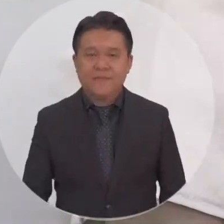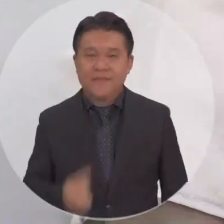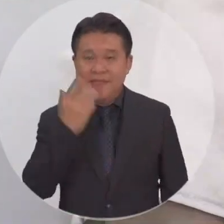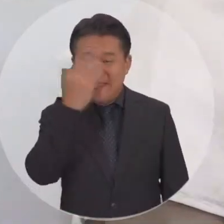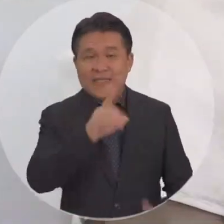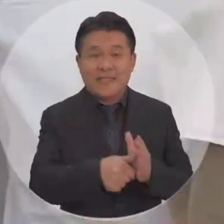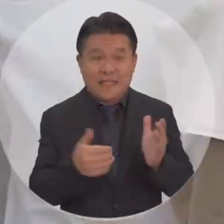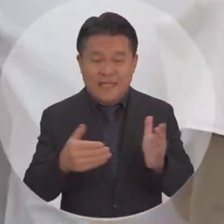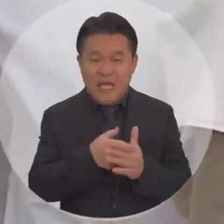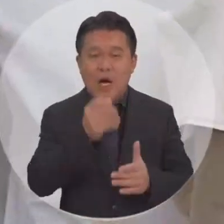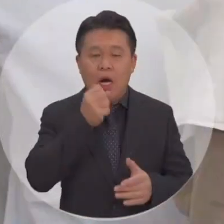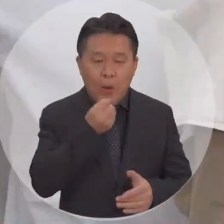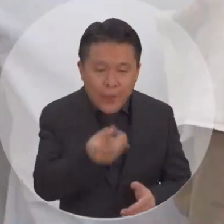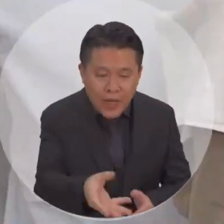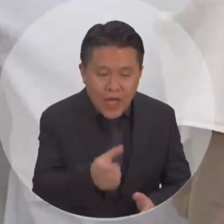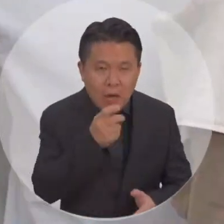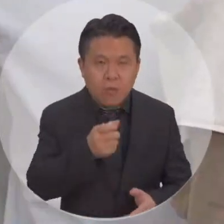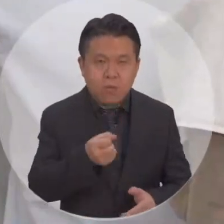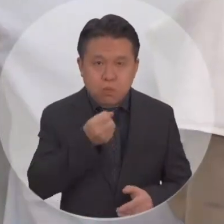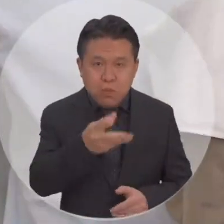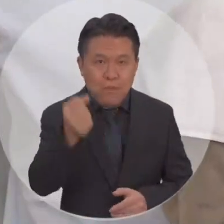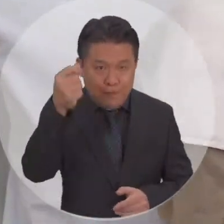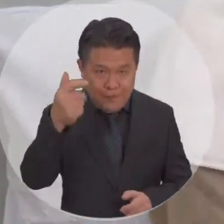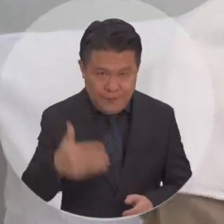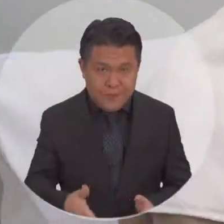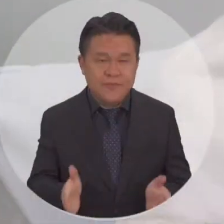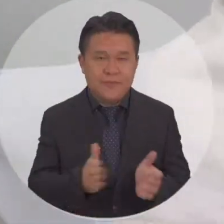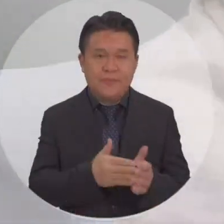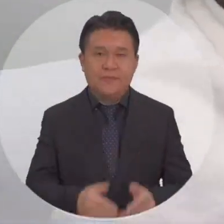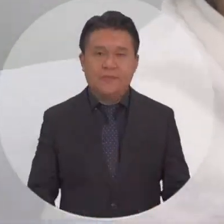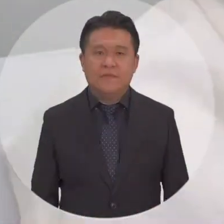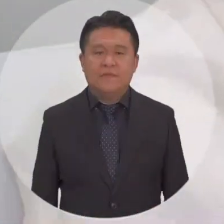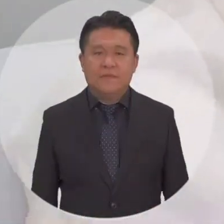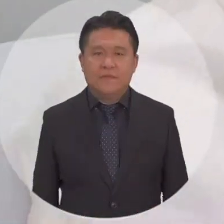입안이 깨끗해질 때까지 여러 번 헹구도록 합니다.